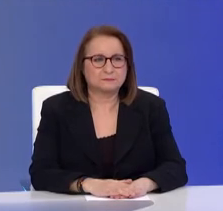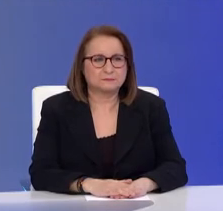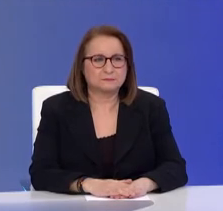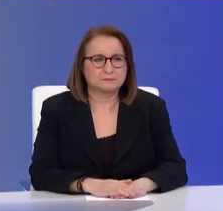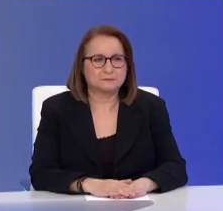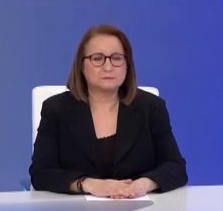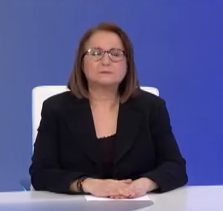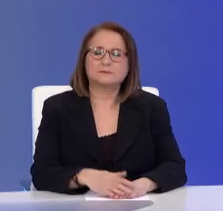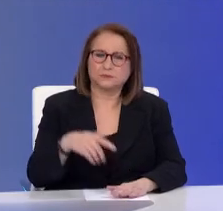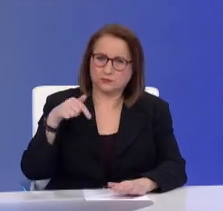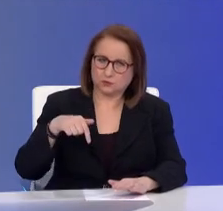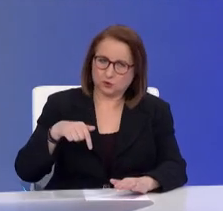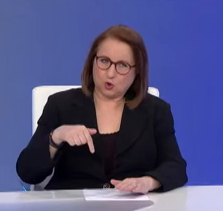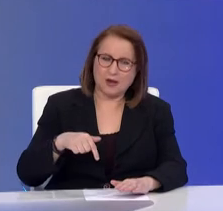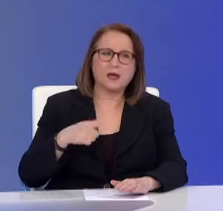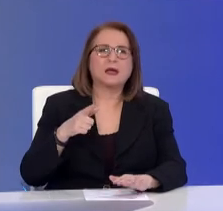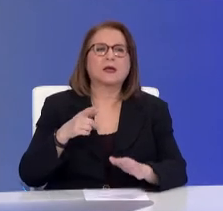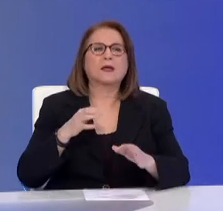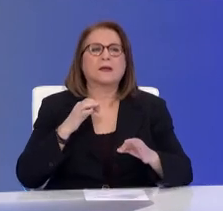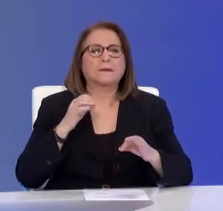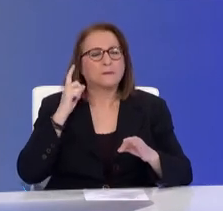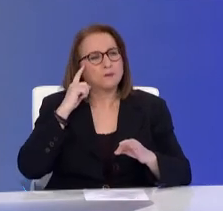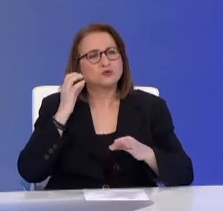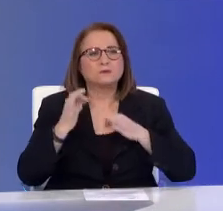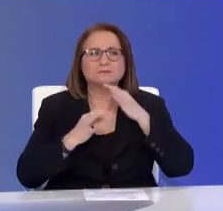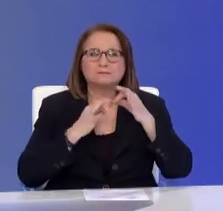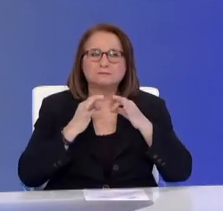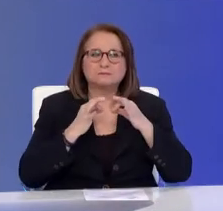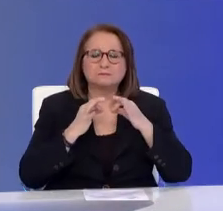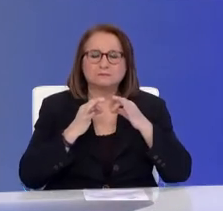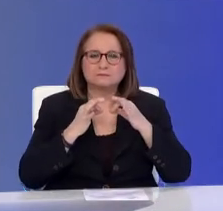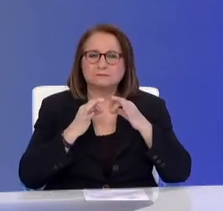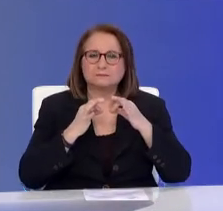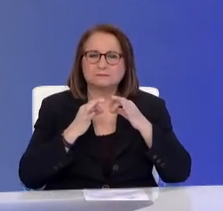Now I think we will have. Και τώρα νομίζω